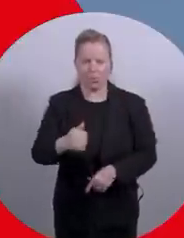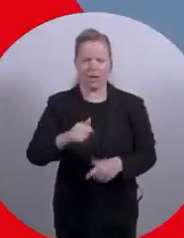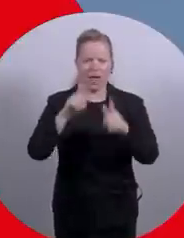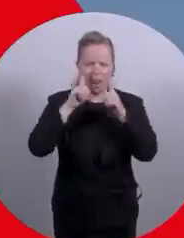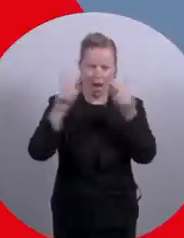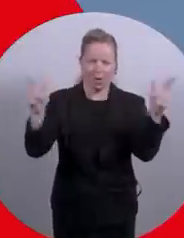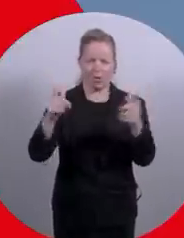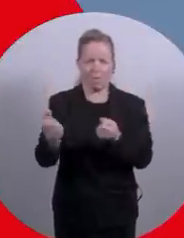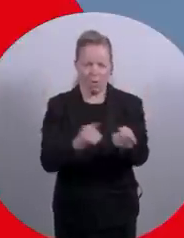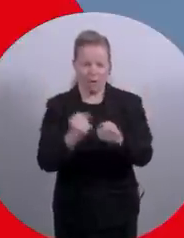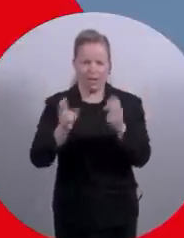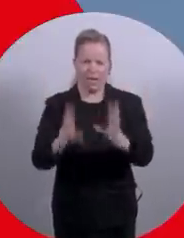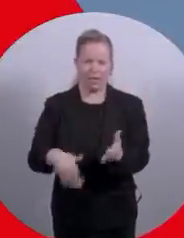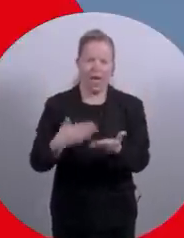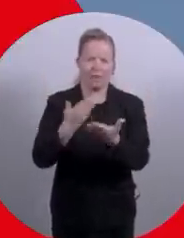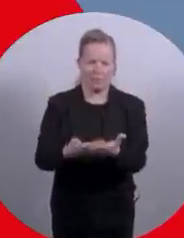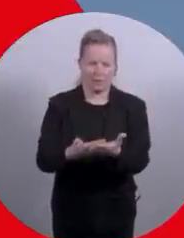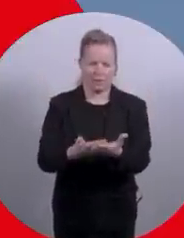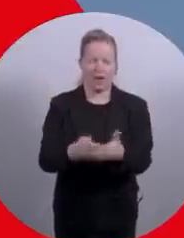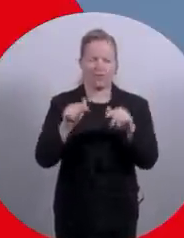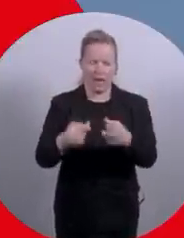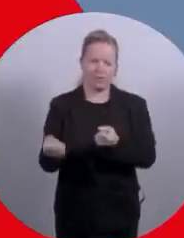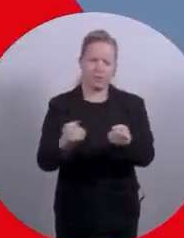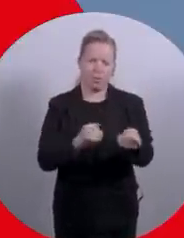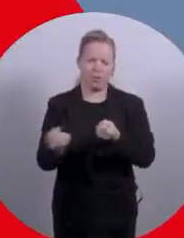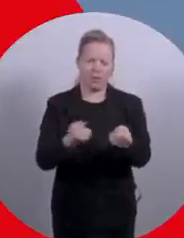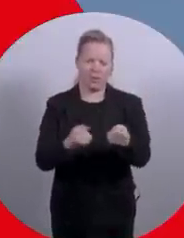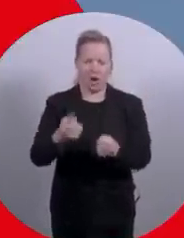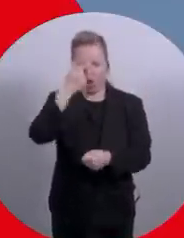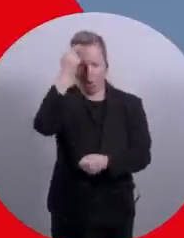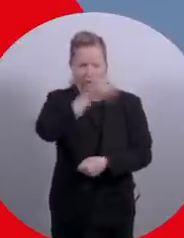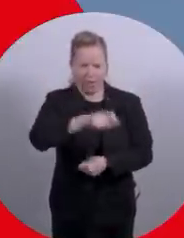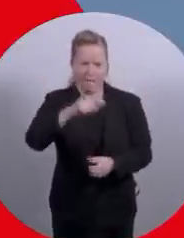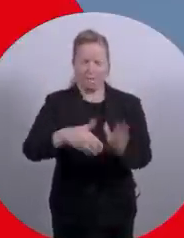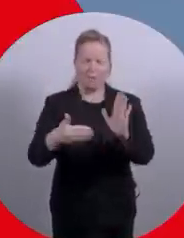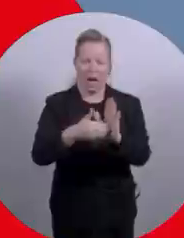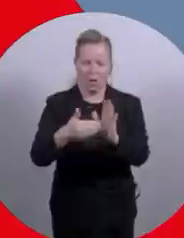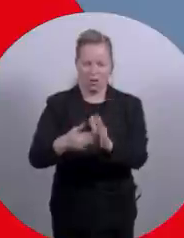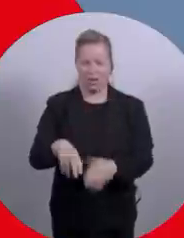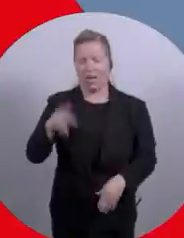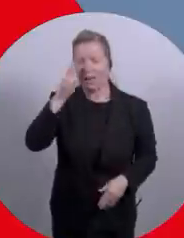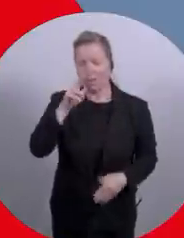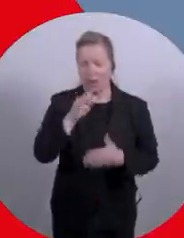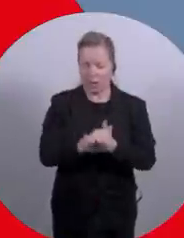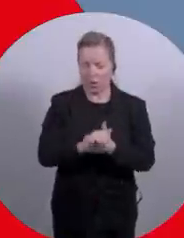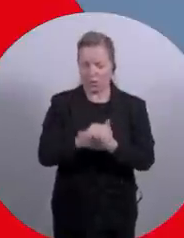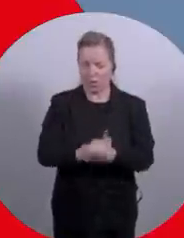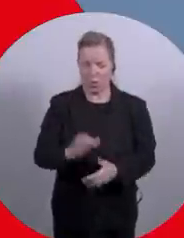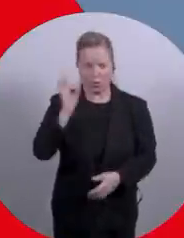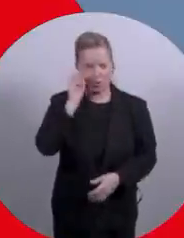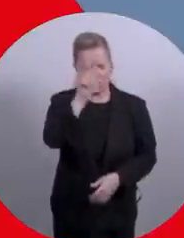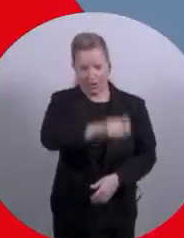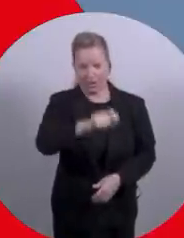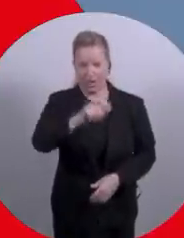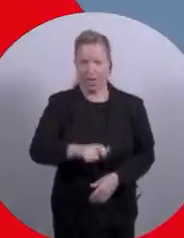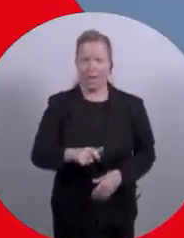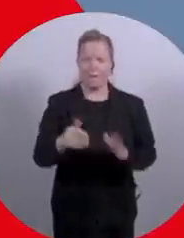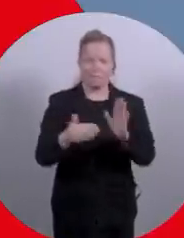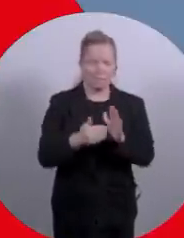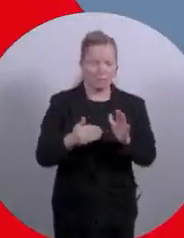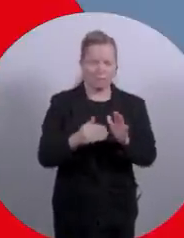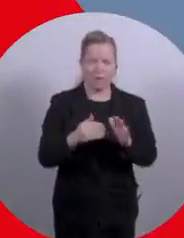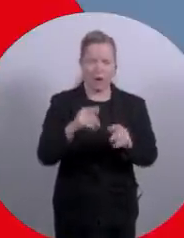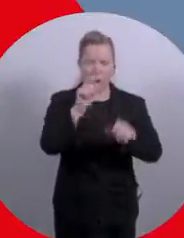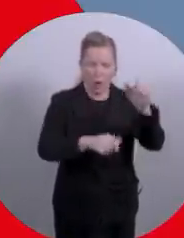anzubieten haben das ist nämlich die Politik die die Leute brauchen liebe Genossinnen und Genossen mit Gerechtigkeit soziale